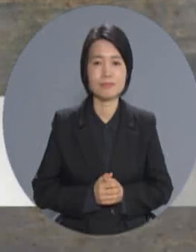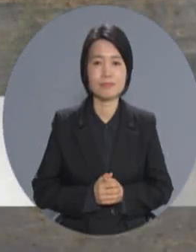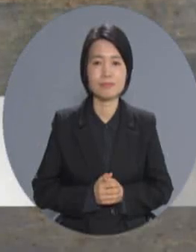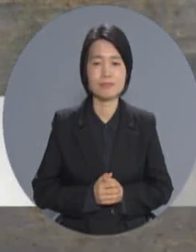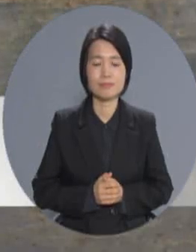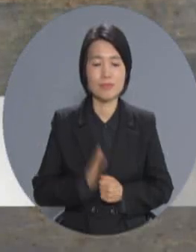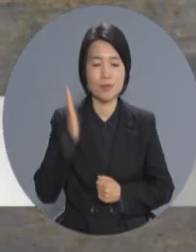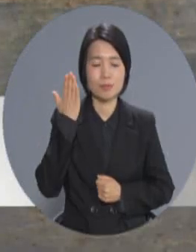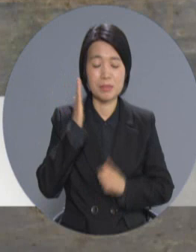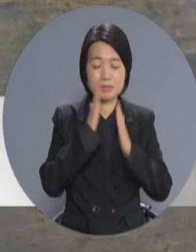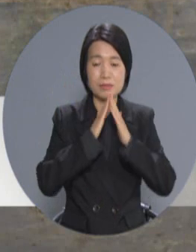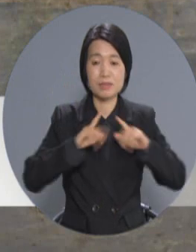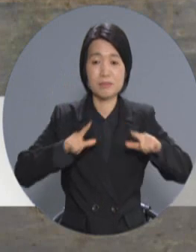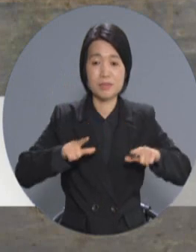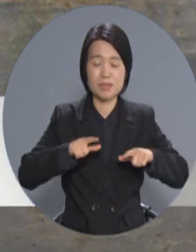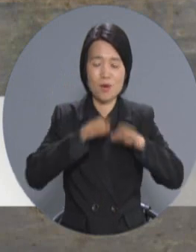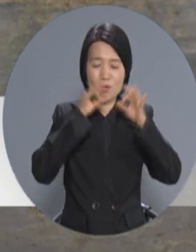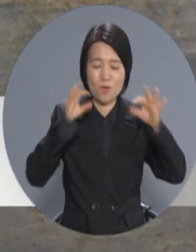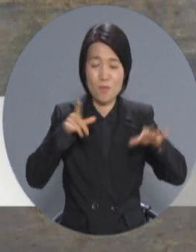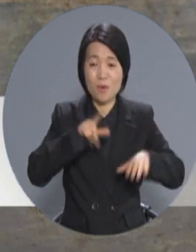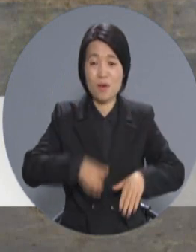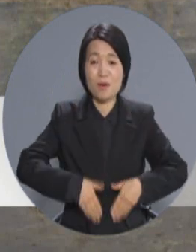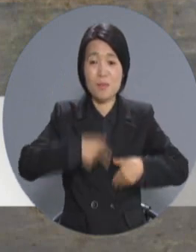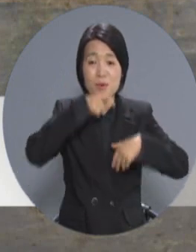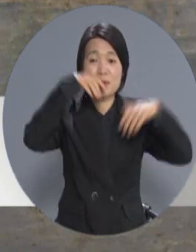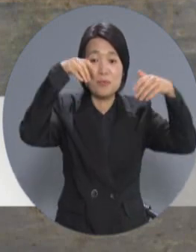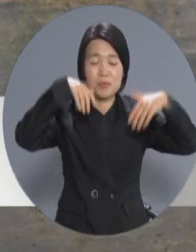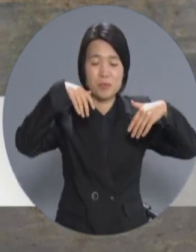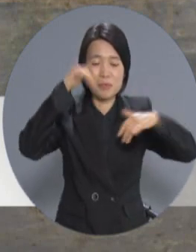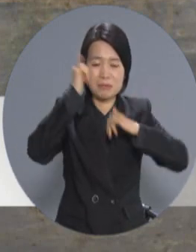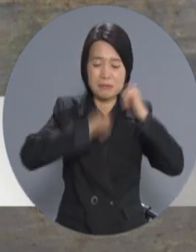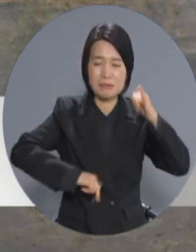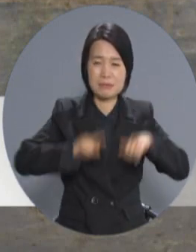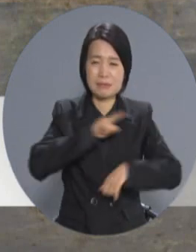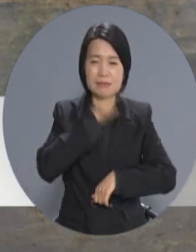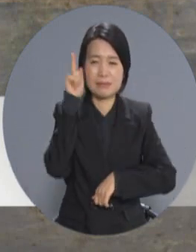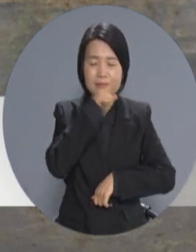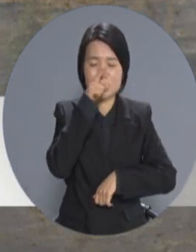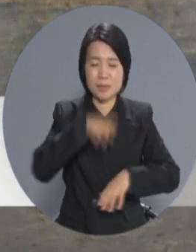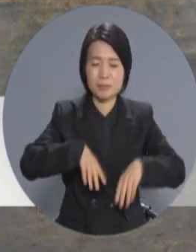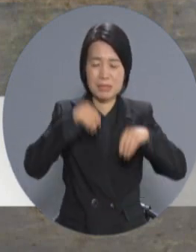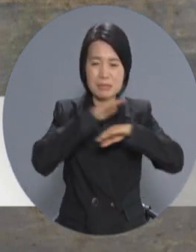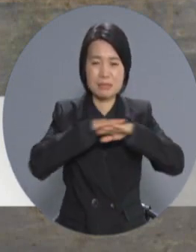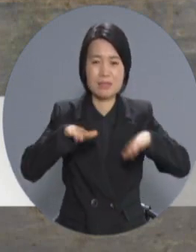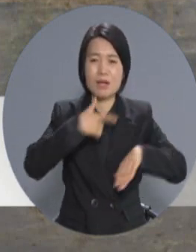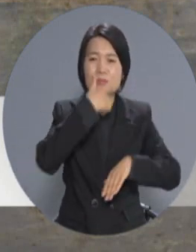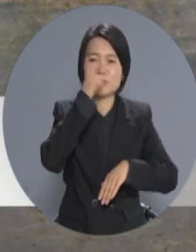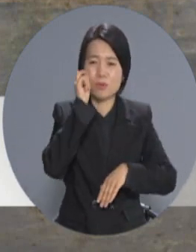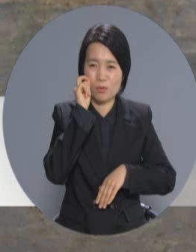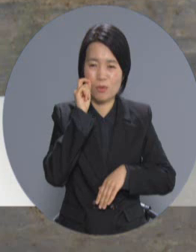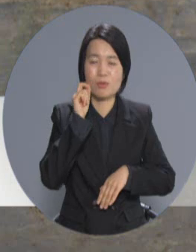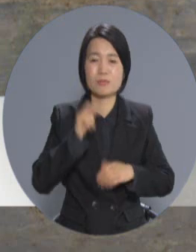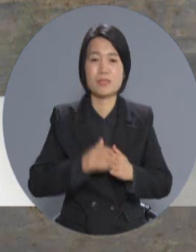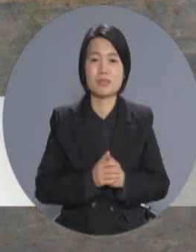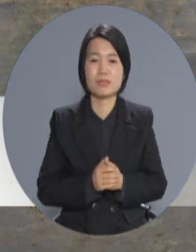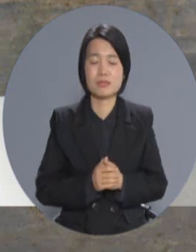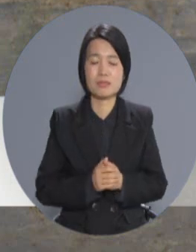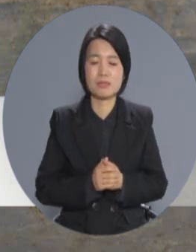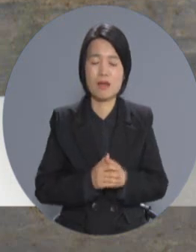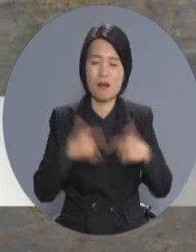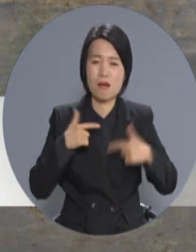요 며칠 전남 지역에 모처럼 봄비가 내렸지만 역대 최악의 가뭄을 해결하기엔 부족하다고 합니다.